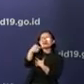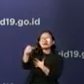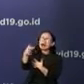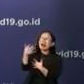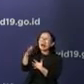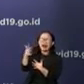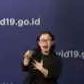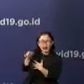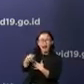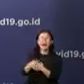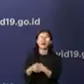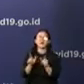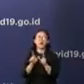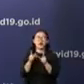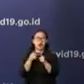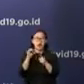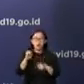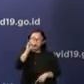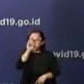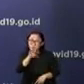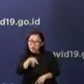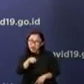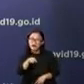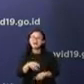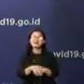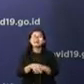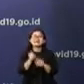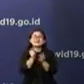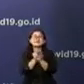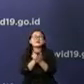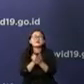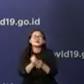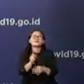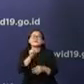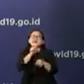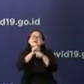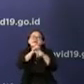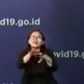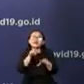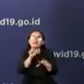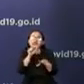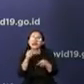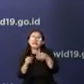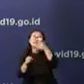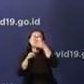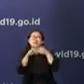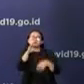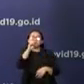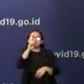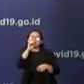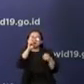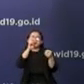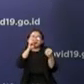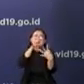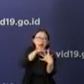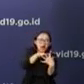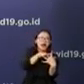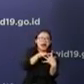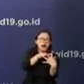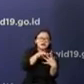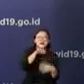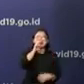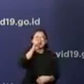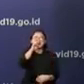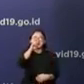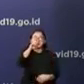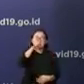Who masih menyatakan bahwa virus korona ditularkan melalui droplet yang dihasilkan Ketika seseorang itu terinfeksi Virus korona